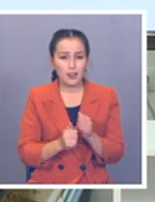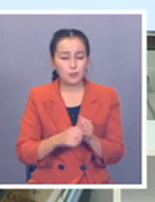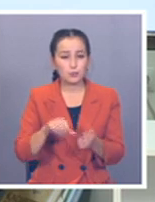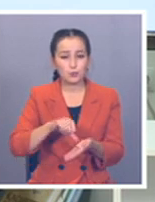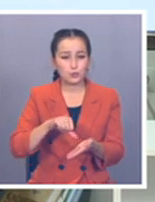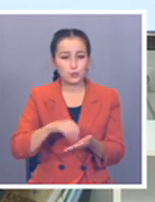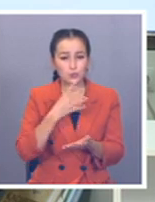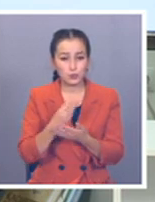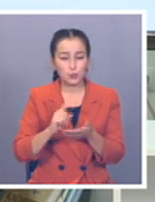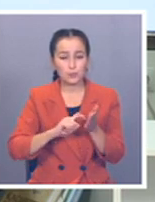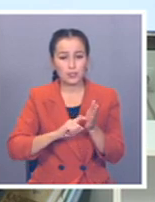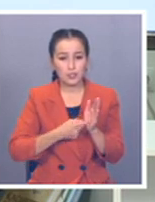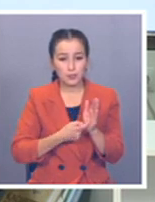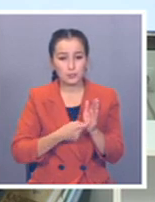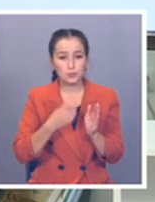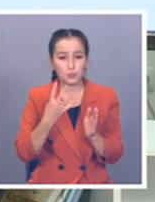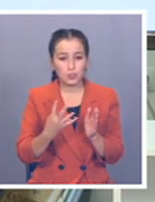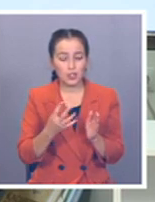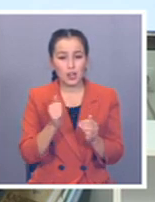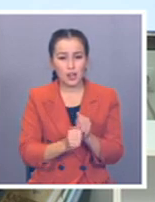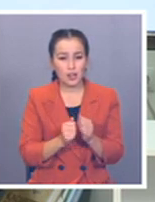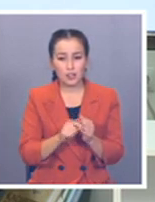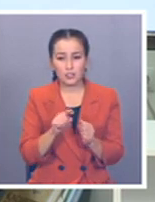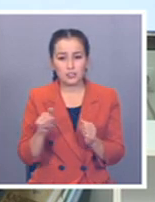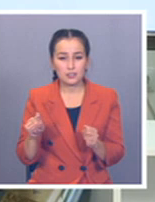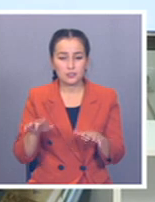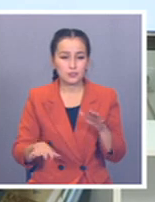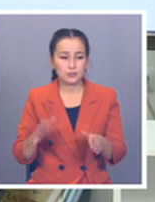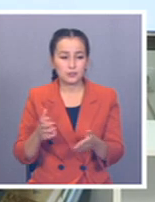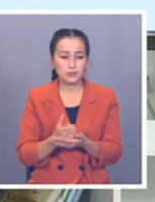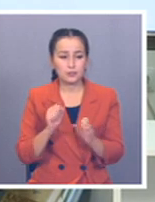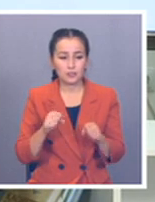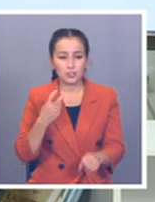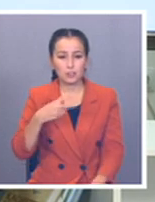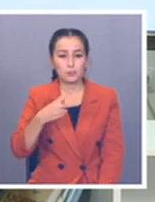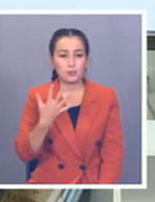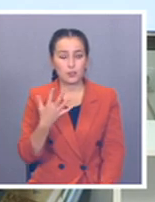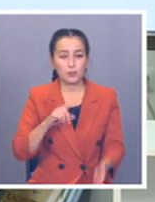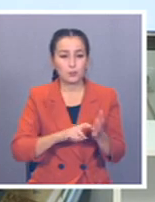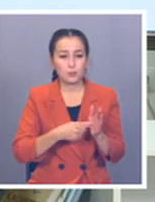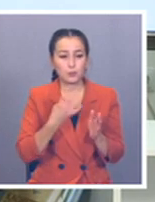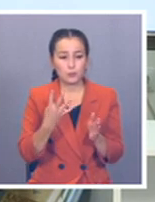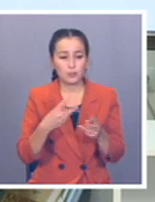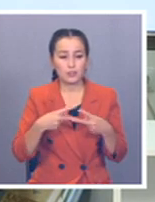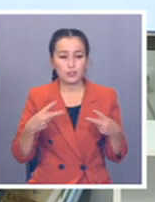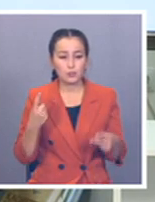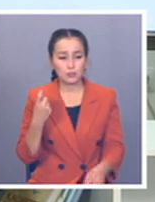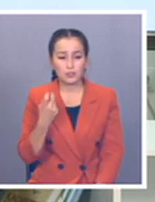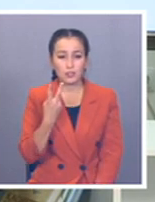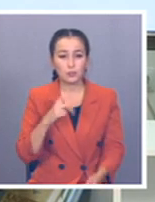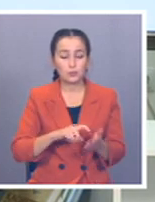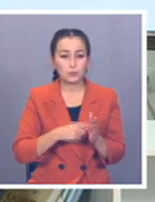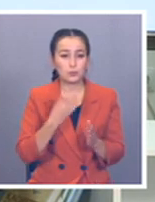4-ке көбейте отырып, әр заттың салмағын табамыз. Сонда 25 көбейтілген 4 ол 100-ге тең, 2 көбейтілген 4